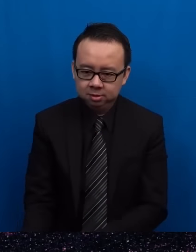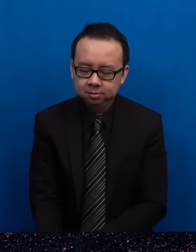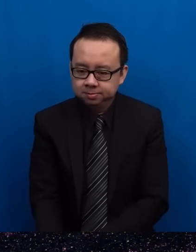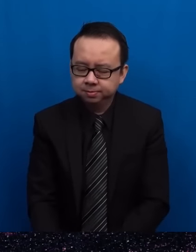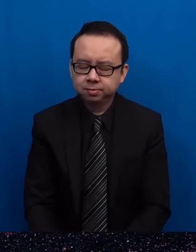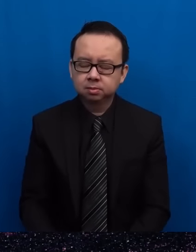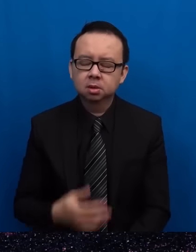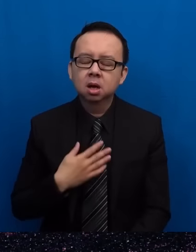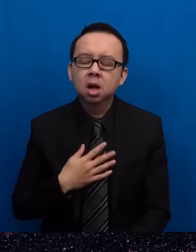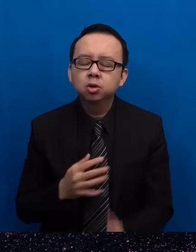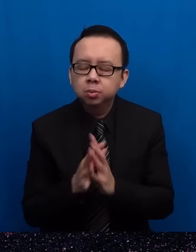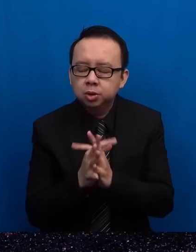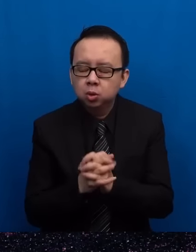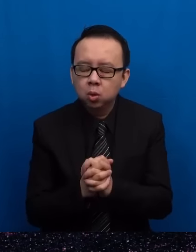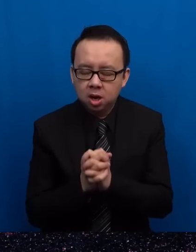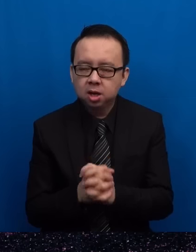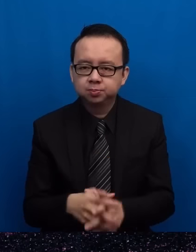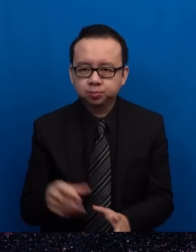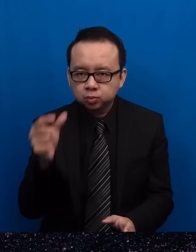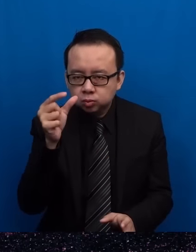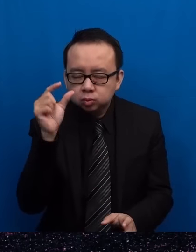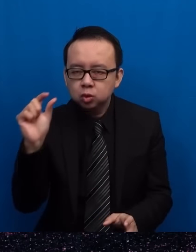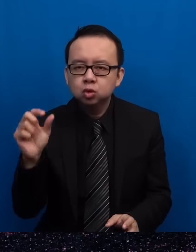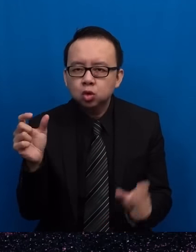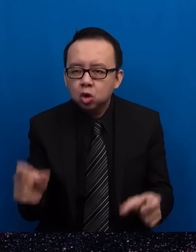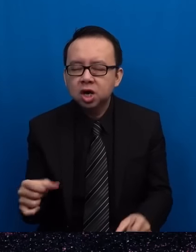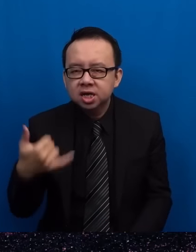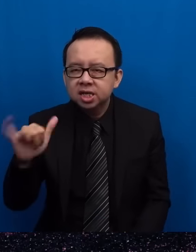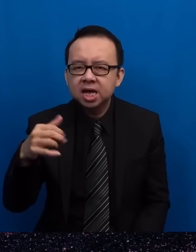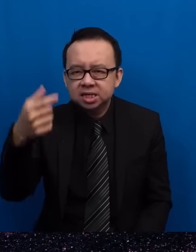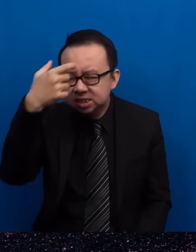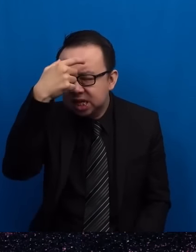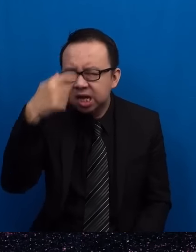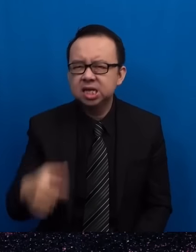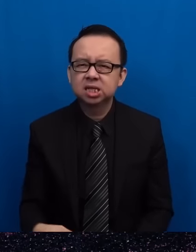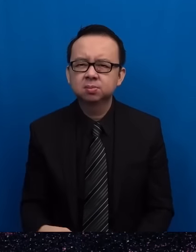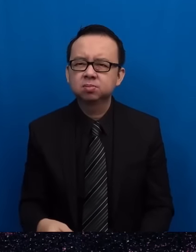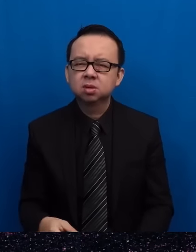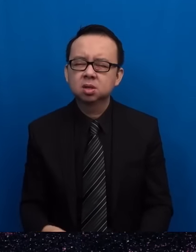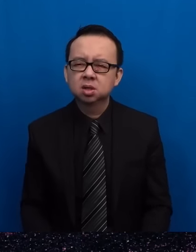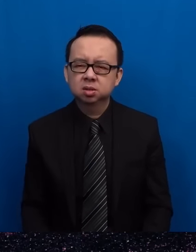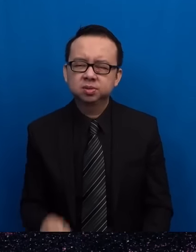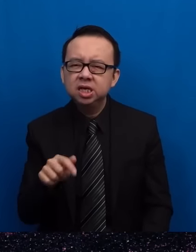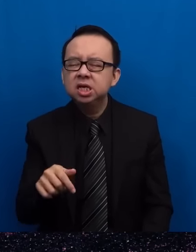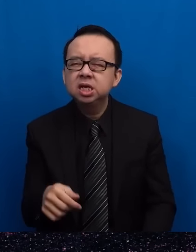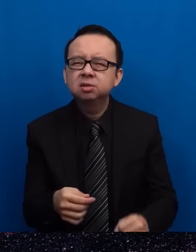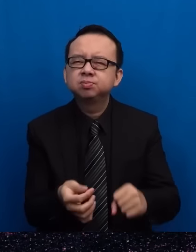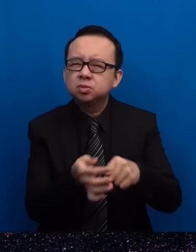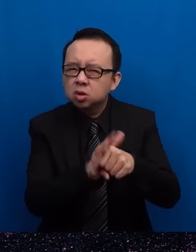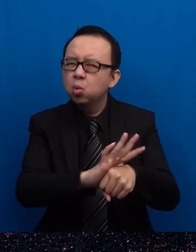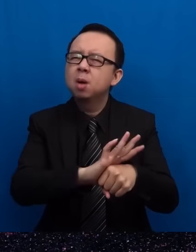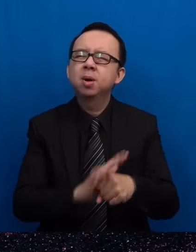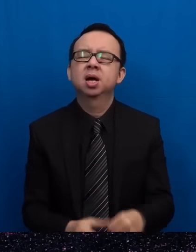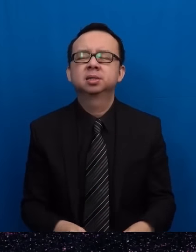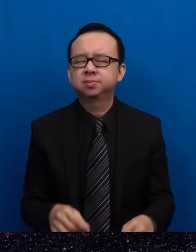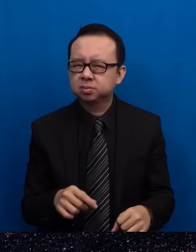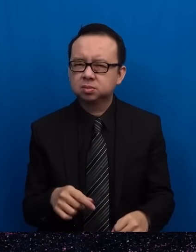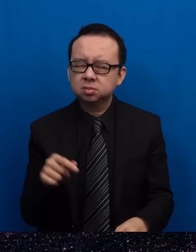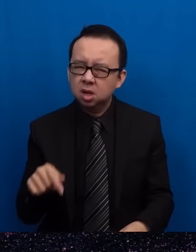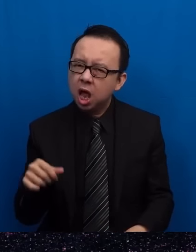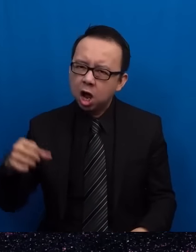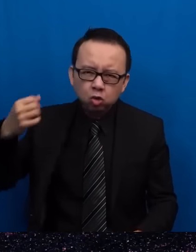Secara khusus hari-hari ini wabah mereka yang adalah penderita COVID-19 Corona. Aku tengking